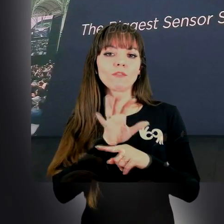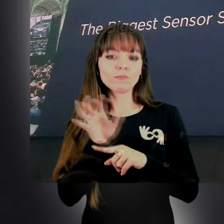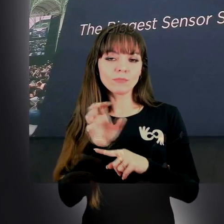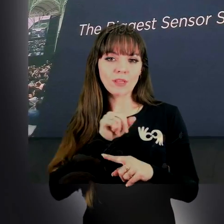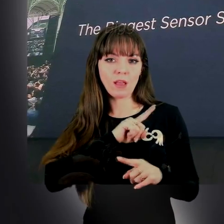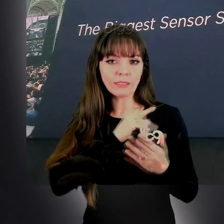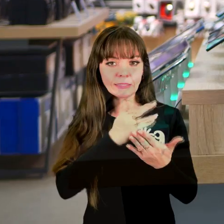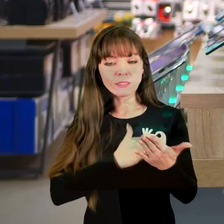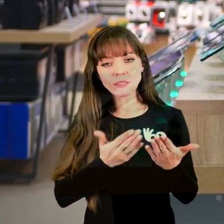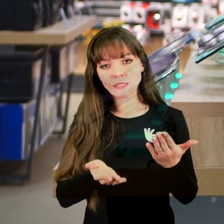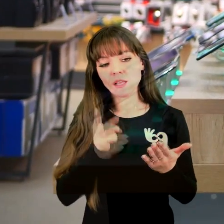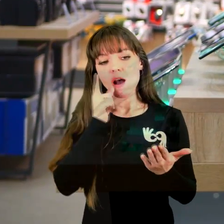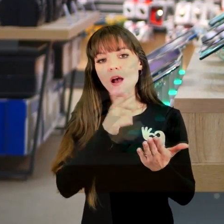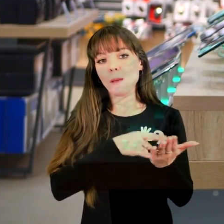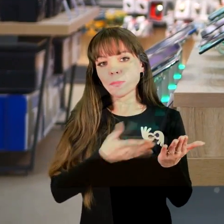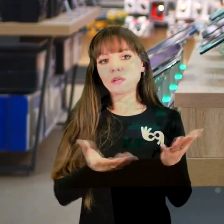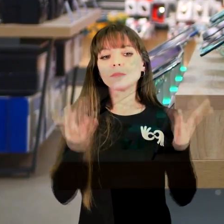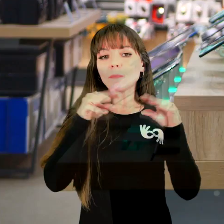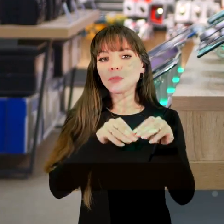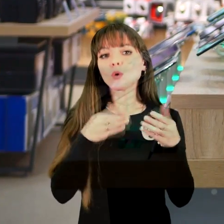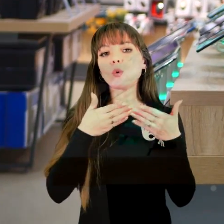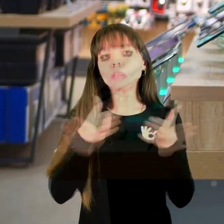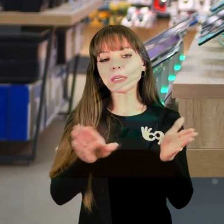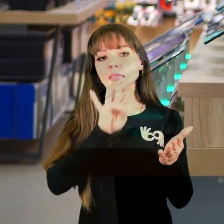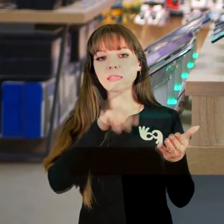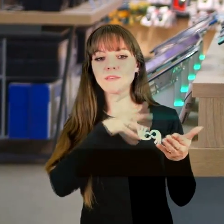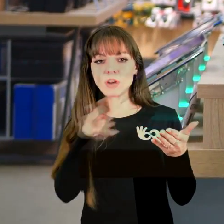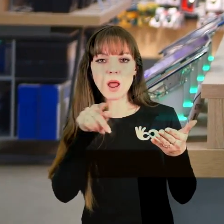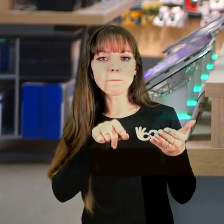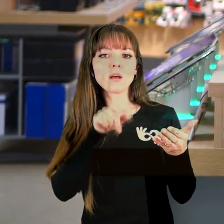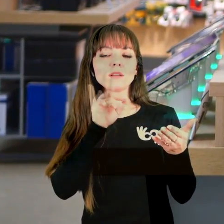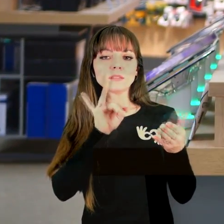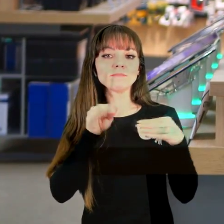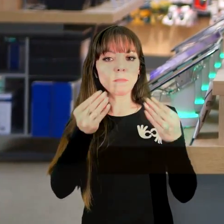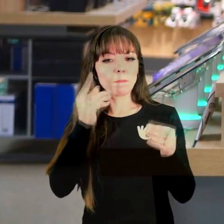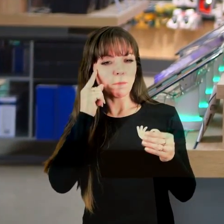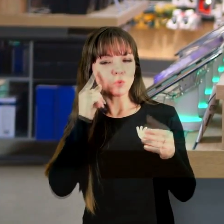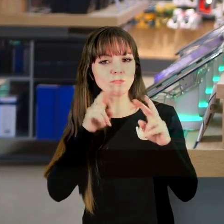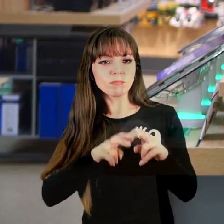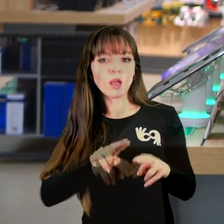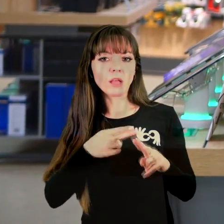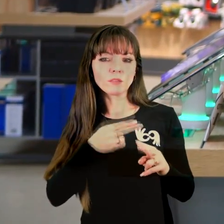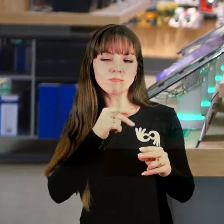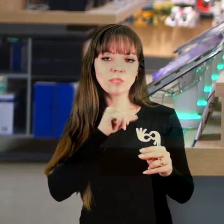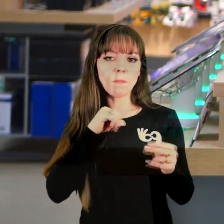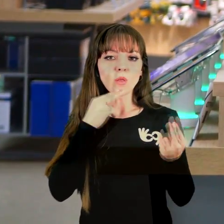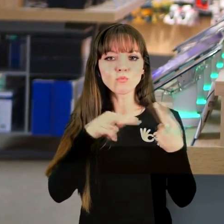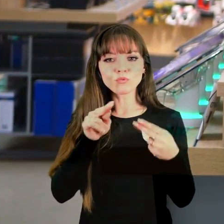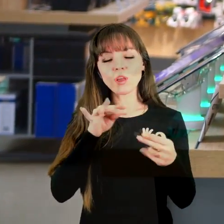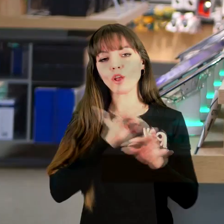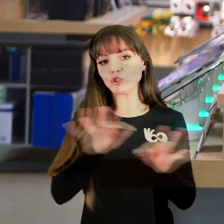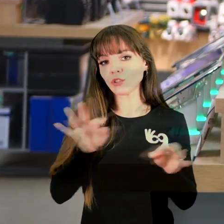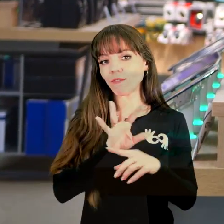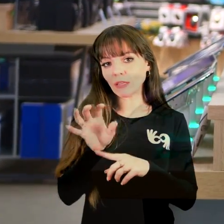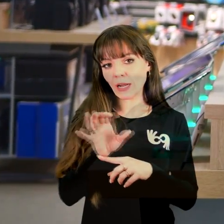характеристик камеры смартфона. В совокупности с открытой диафрагмой, хорошими линзами и продуманным ПО, это и дает возможность сделать отличные